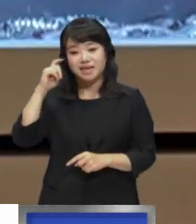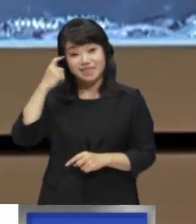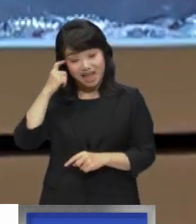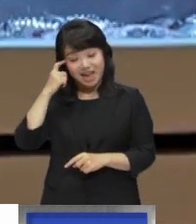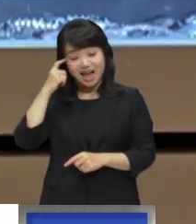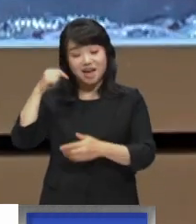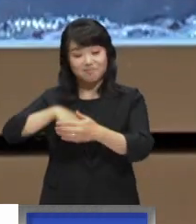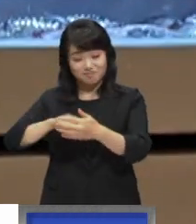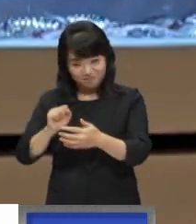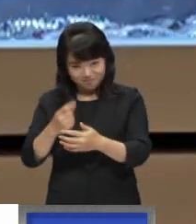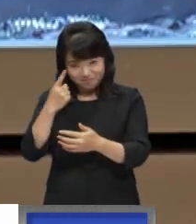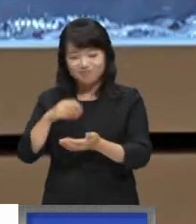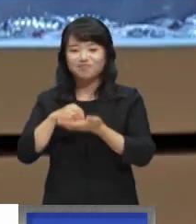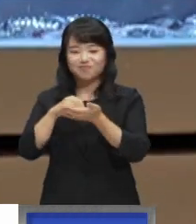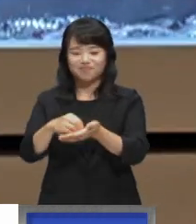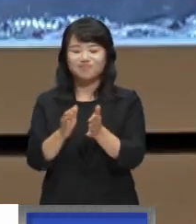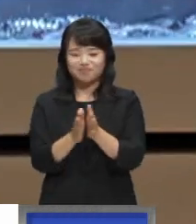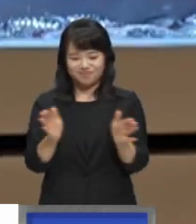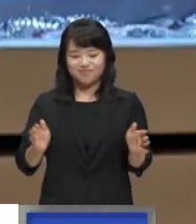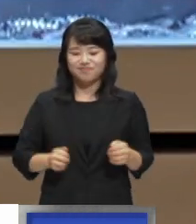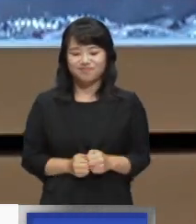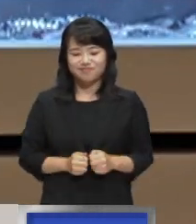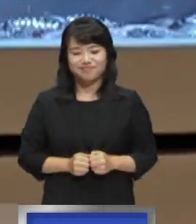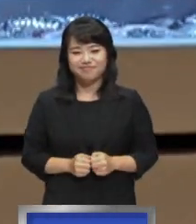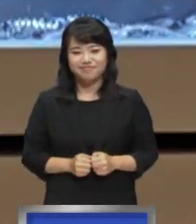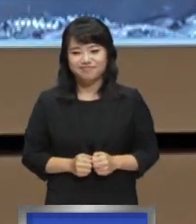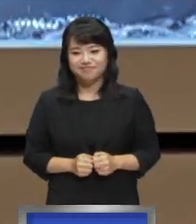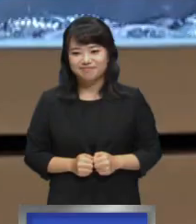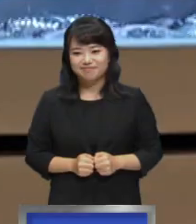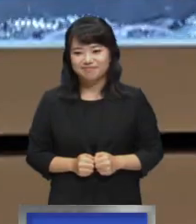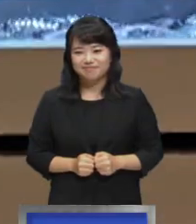있지 않을까 하는 생각에서 시작하게 되었습니다.